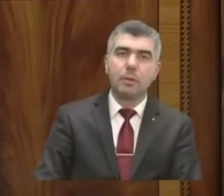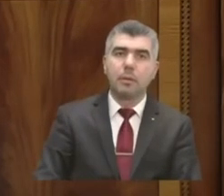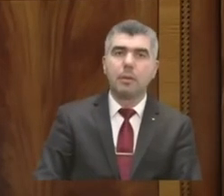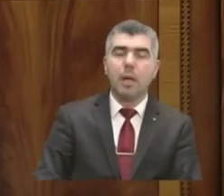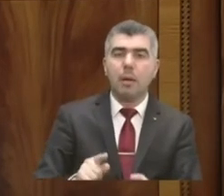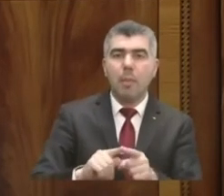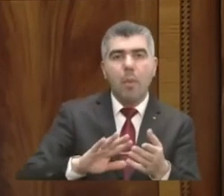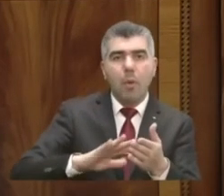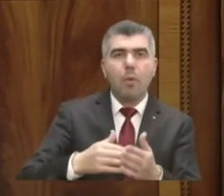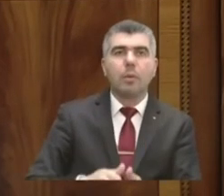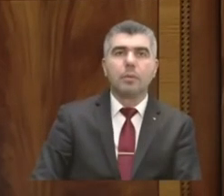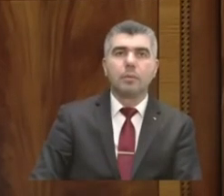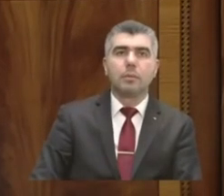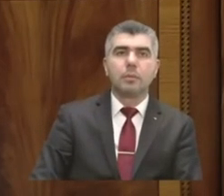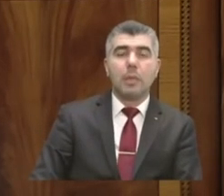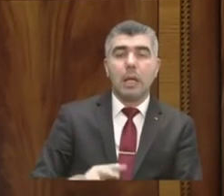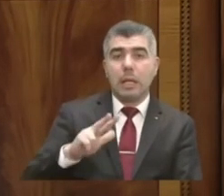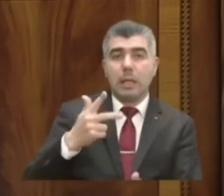هادو جوج حوايج غادي يسهلوا المأمورية.